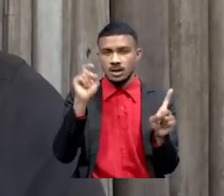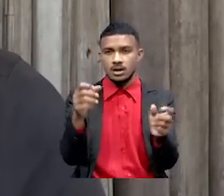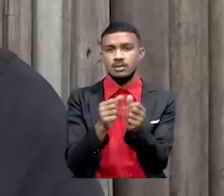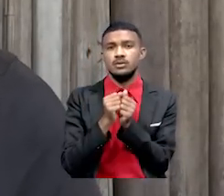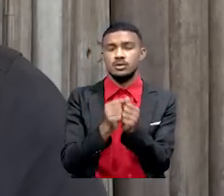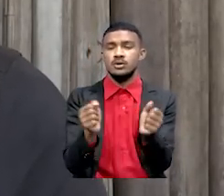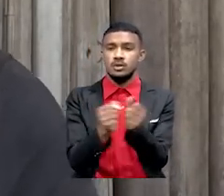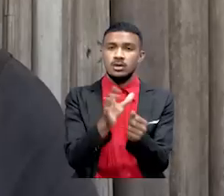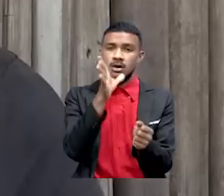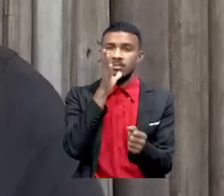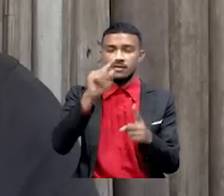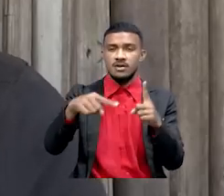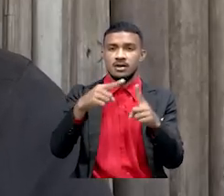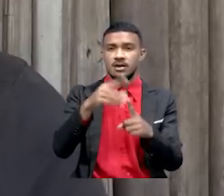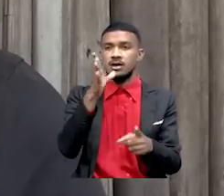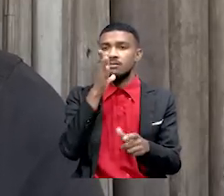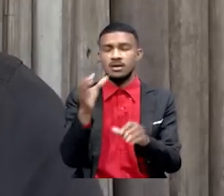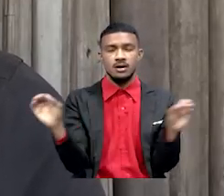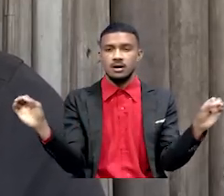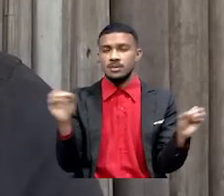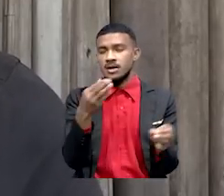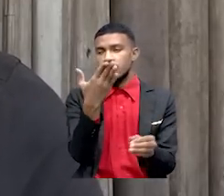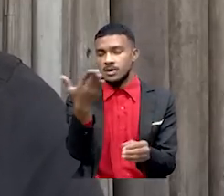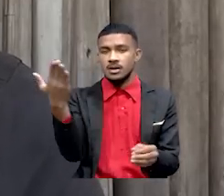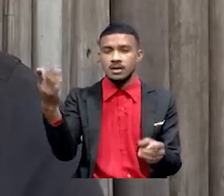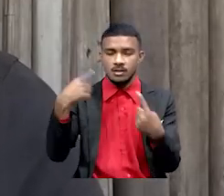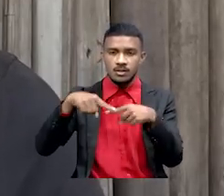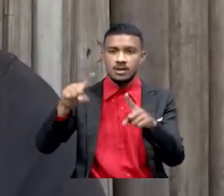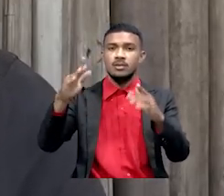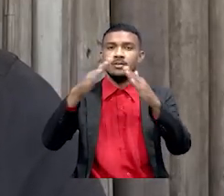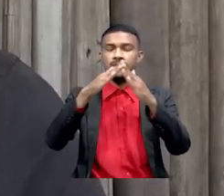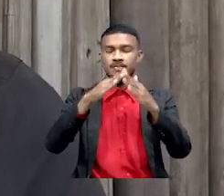ama pehira ama laya mo ini poin ididak ne umu ni